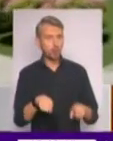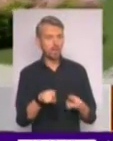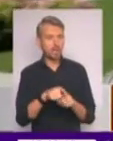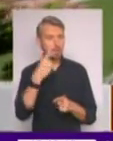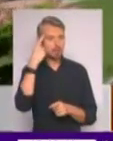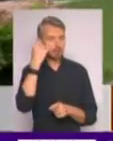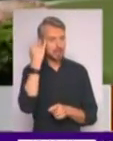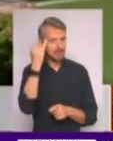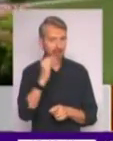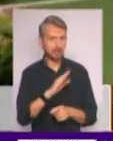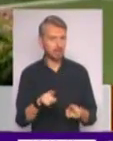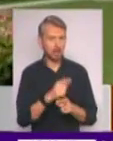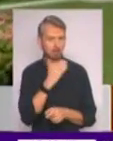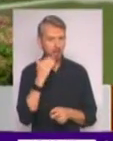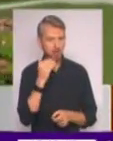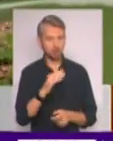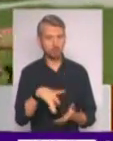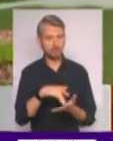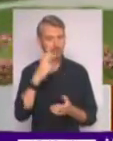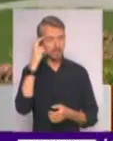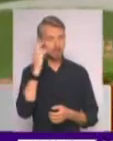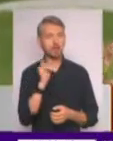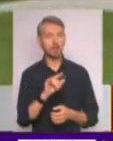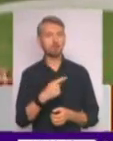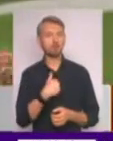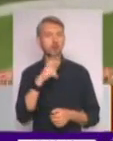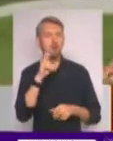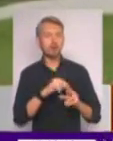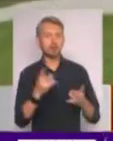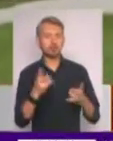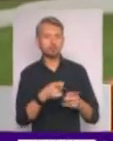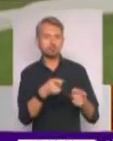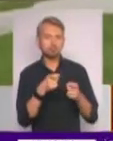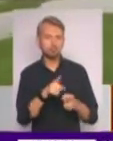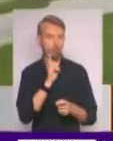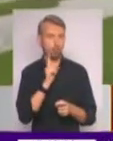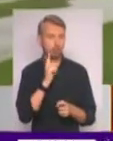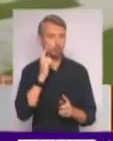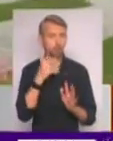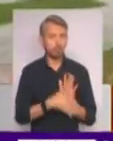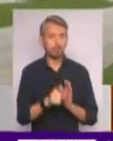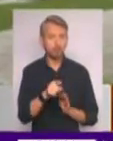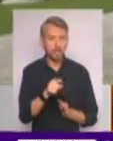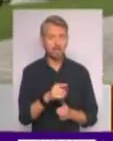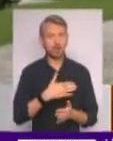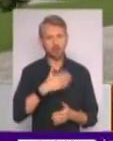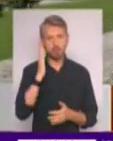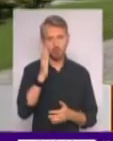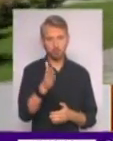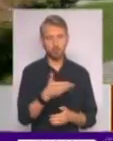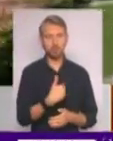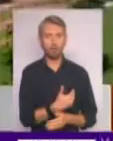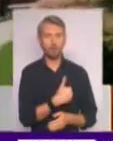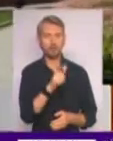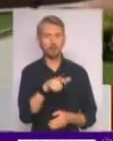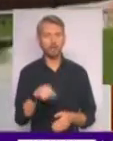не так багато реально в місті Києві. І чому я вважав за потрібне залучити молодь? Тому що розуміємо, що за ними майбутнє. І мені хотілося б людей з